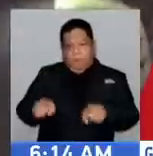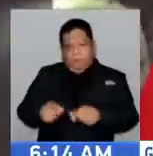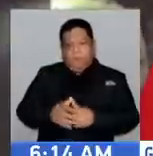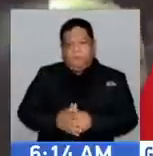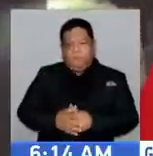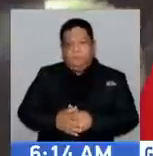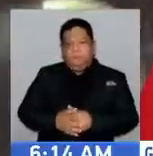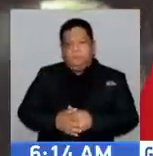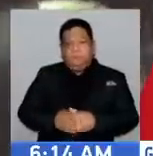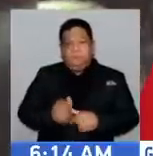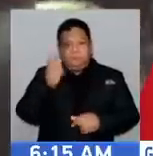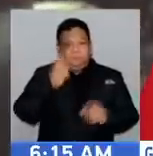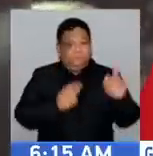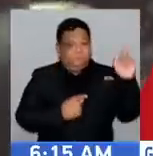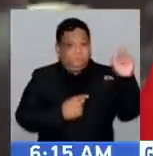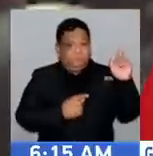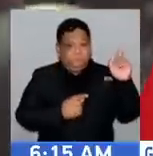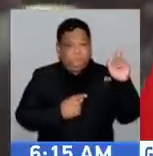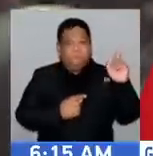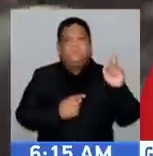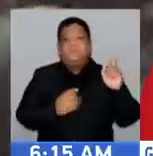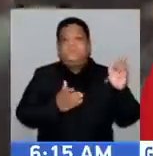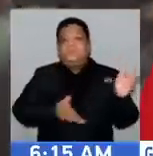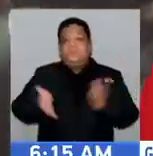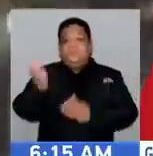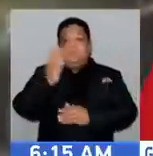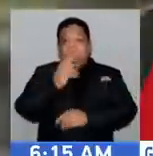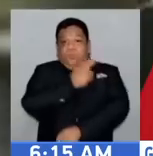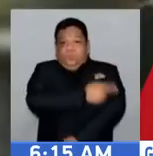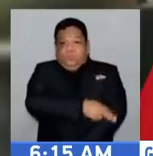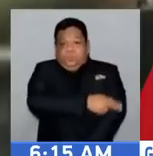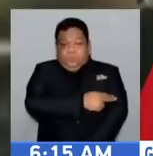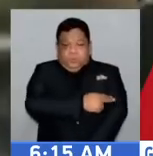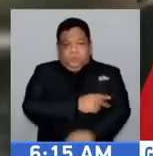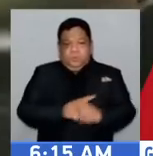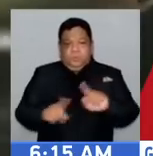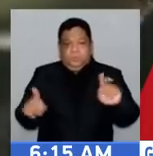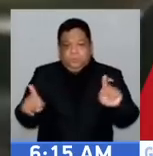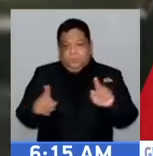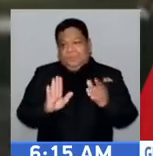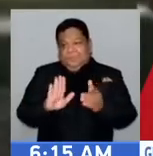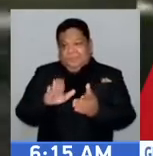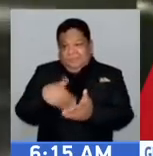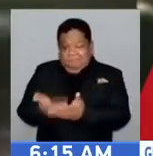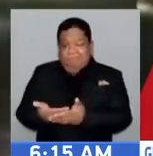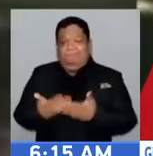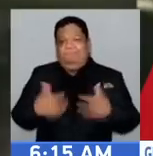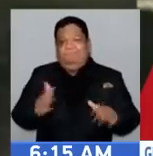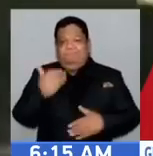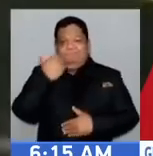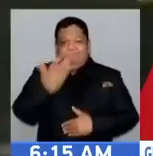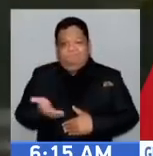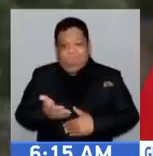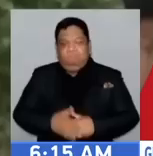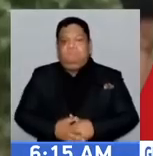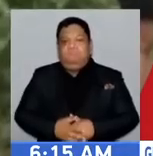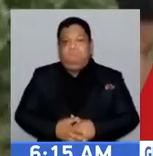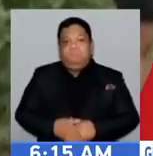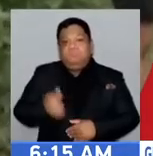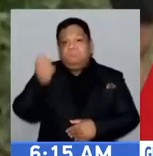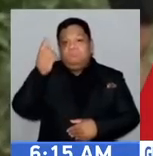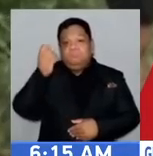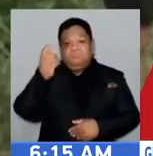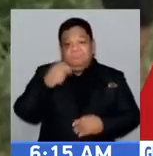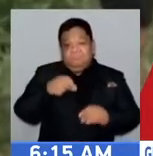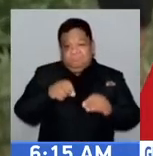sa ospital ang biktima pero idineklara siyang dead on arrival. Ayon sa CDRRMO, hindi sinkhole ang dahilan ng pagguho. Nitong